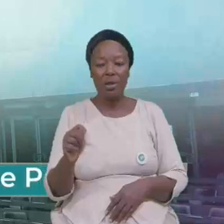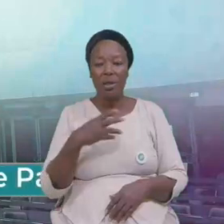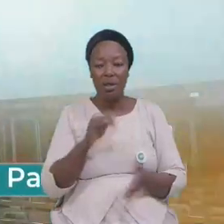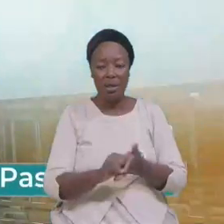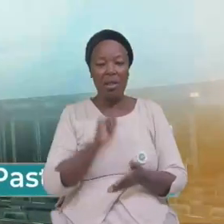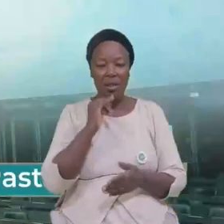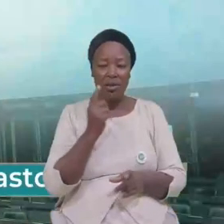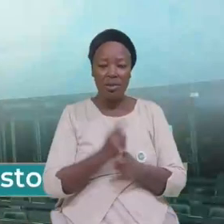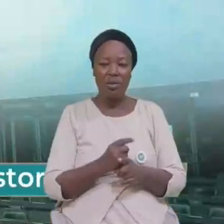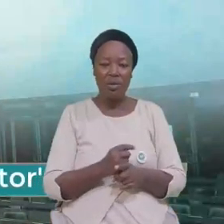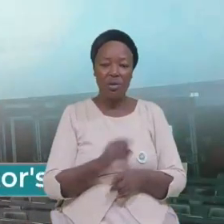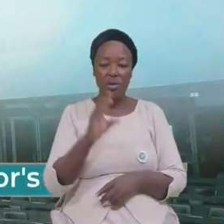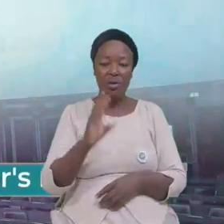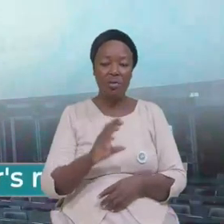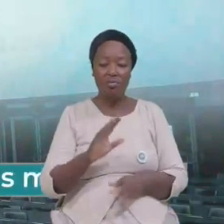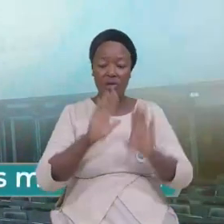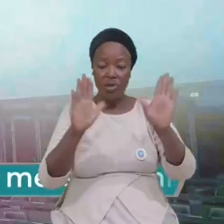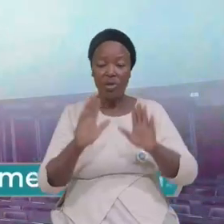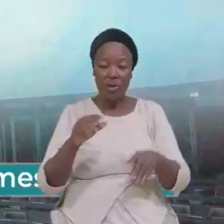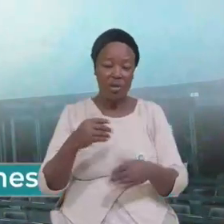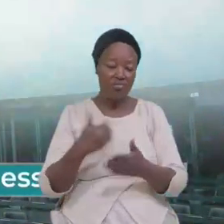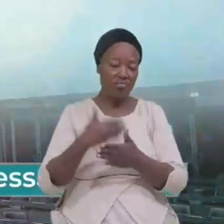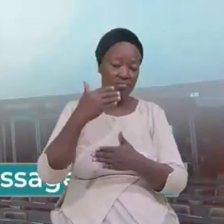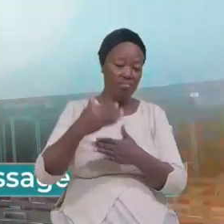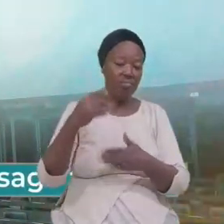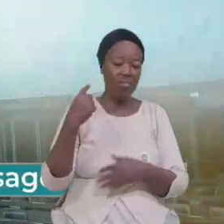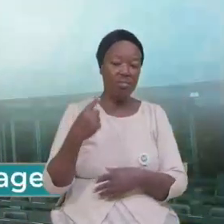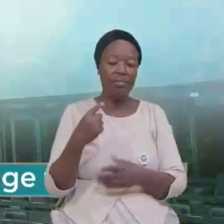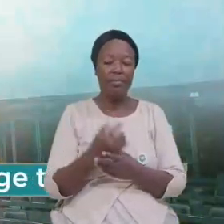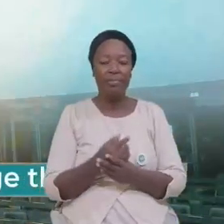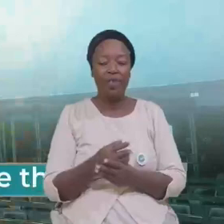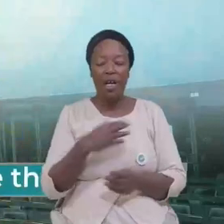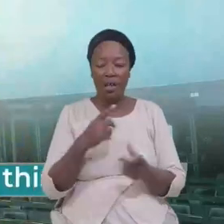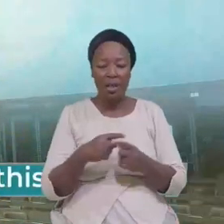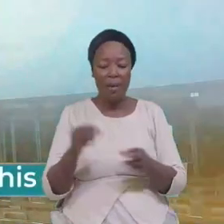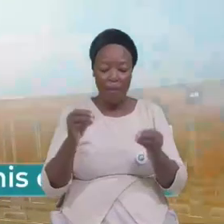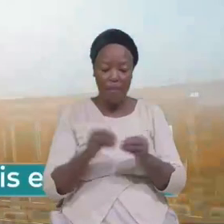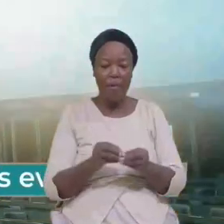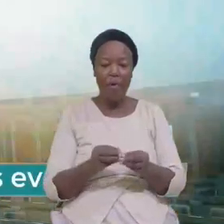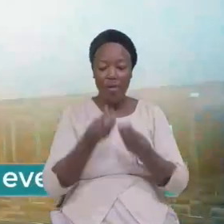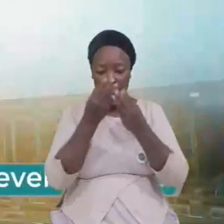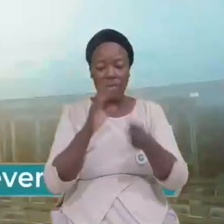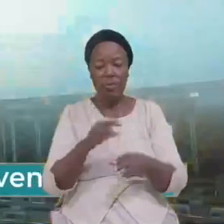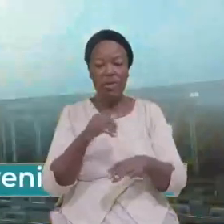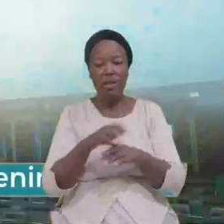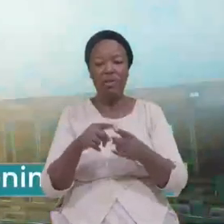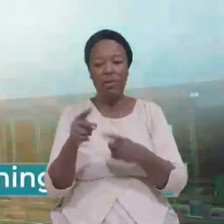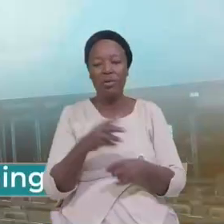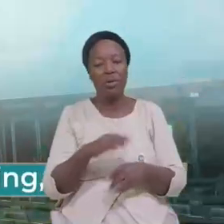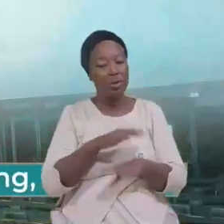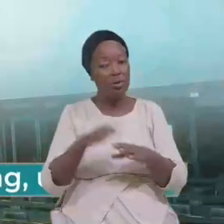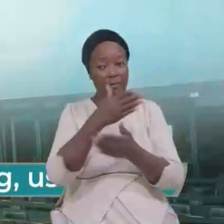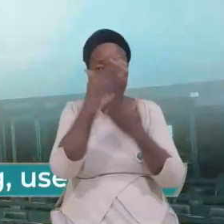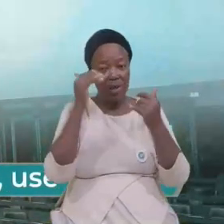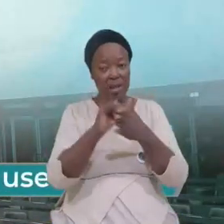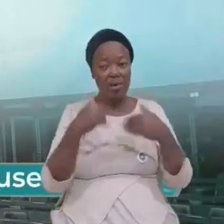Le dimanche de cette semaine. Et on vous enverra plus de détails.